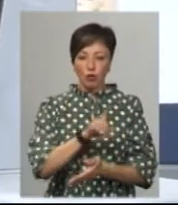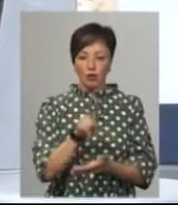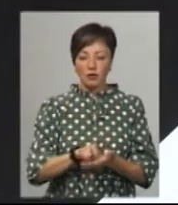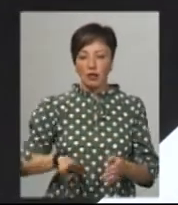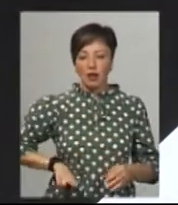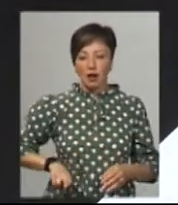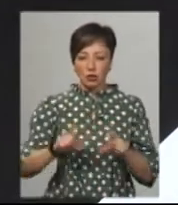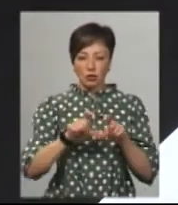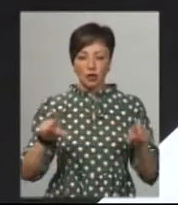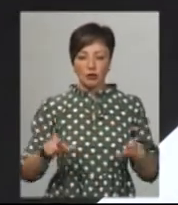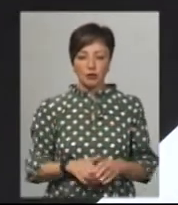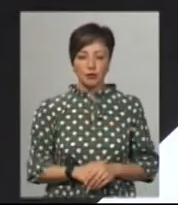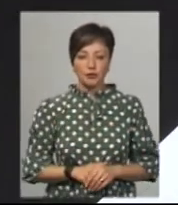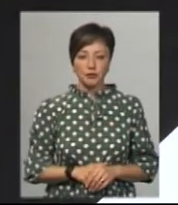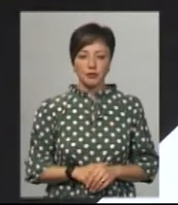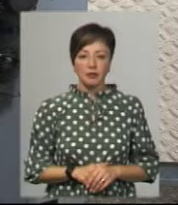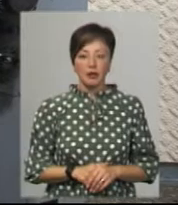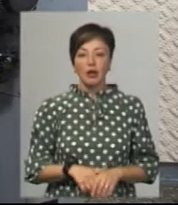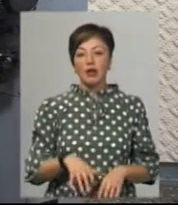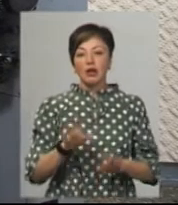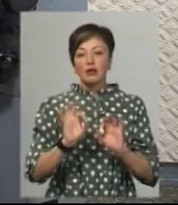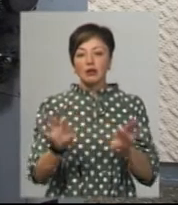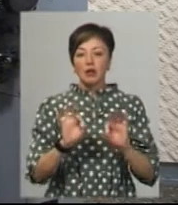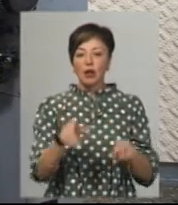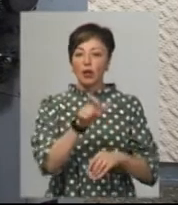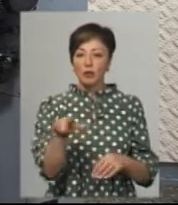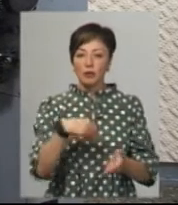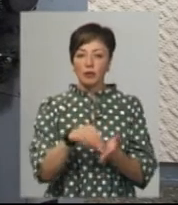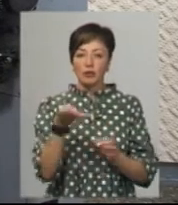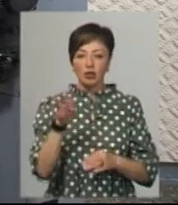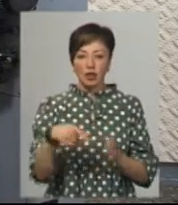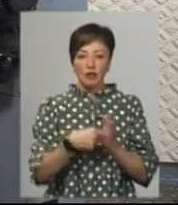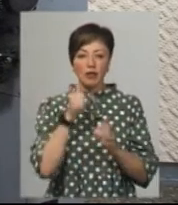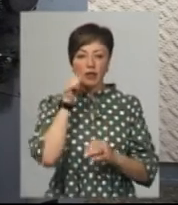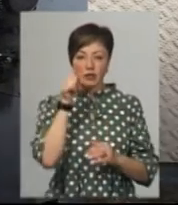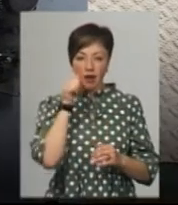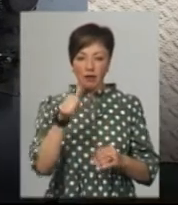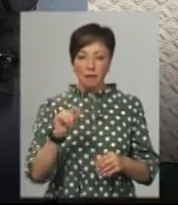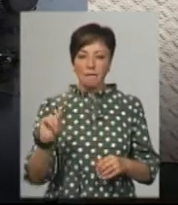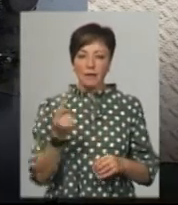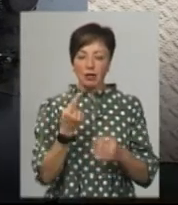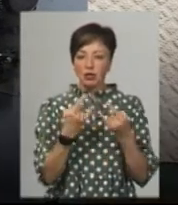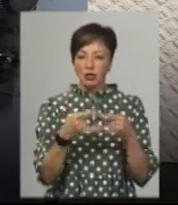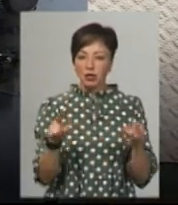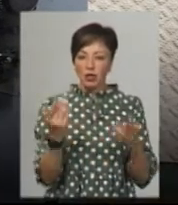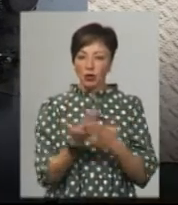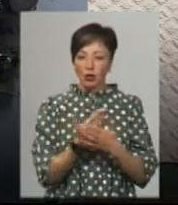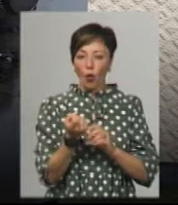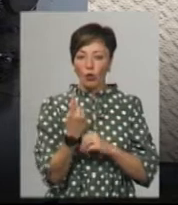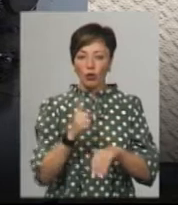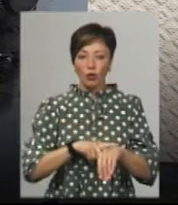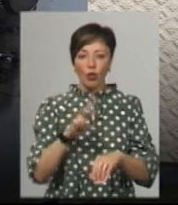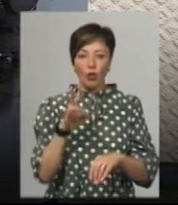обов'язки директора закладу Марина Олійник. Та, за її словами, глядачі придбали 4 квитки на завтра. Перший сеанс мав бути на 11-ту годину,